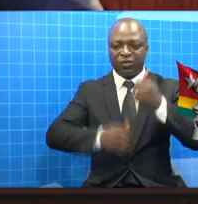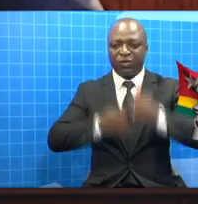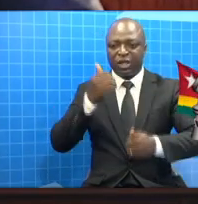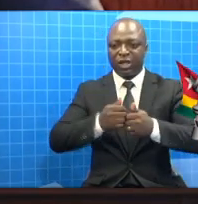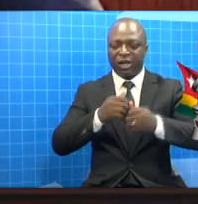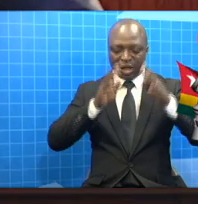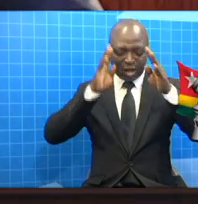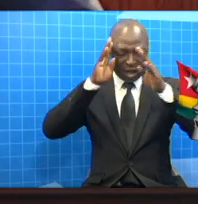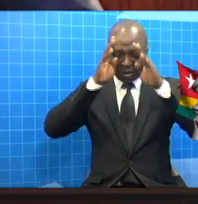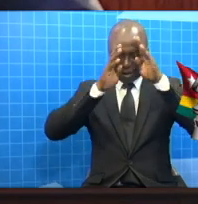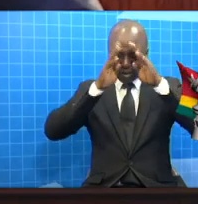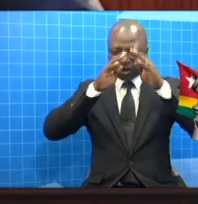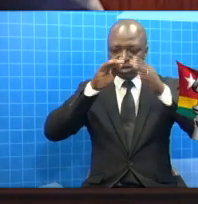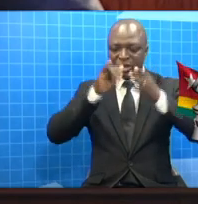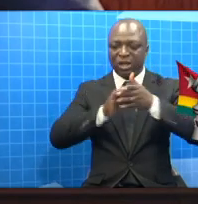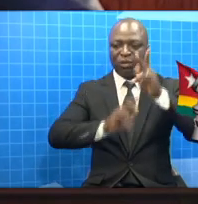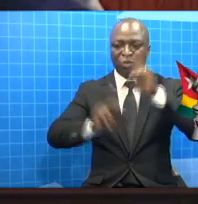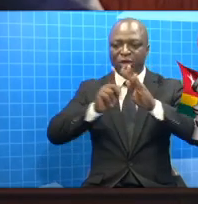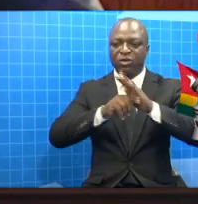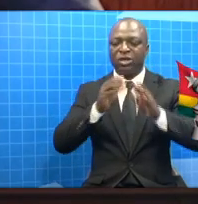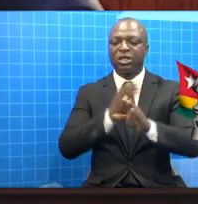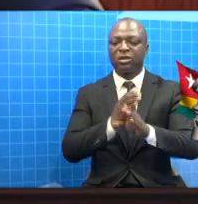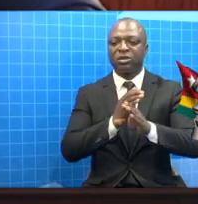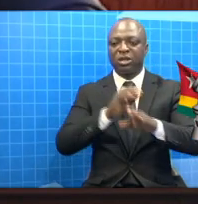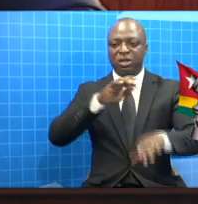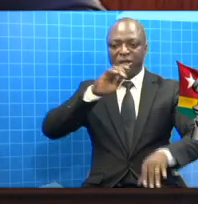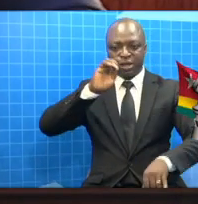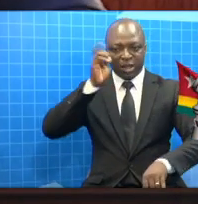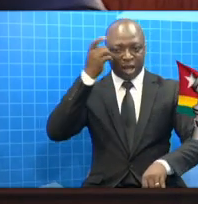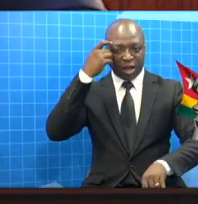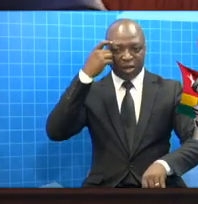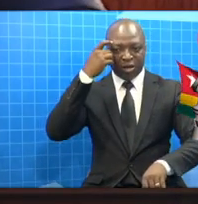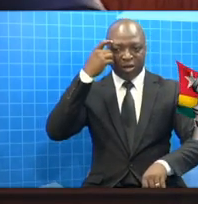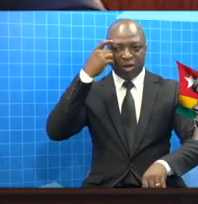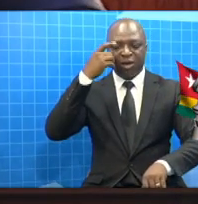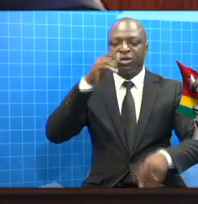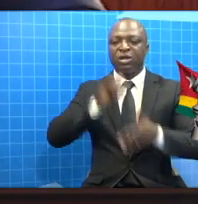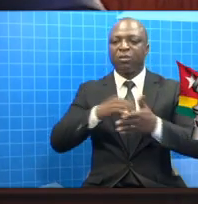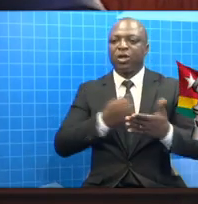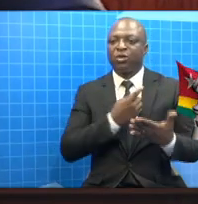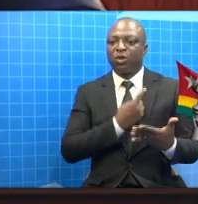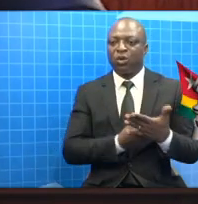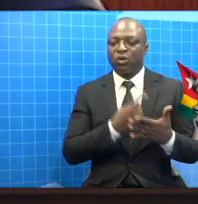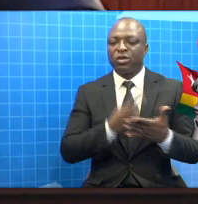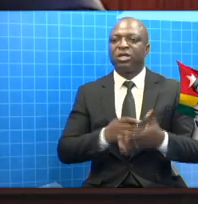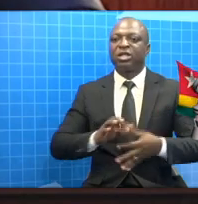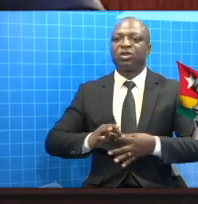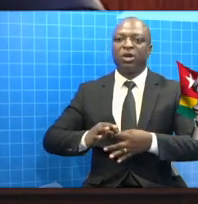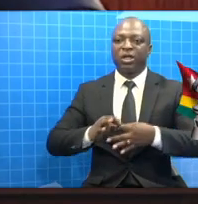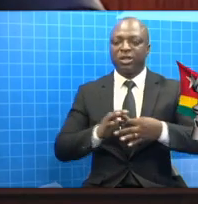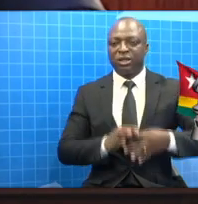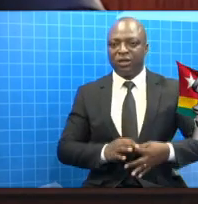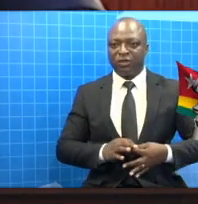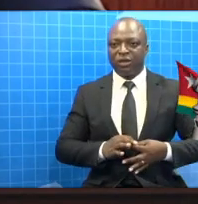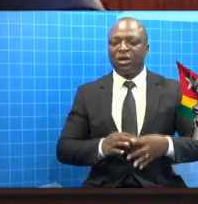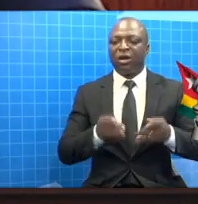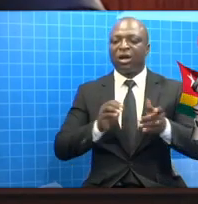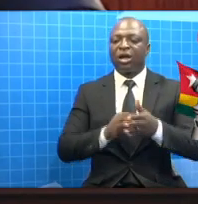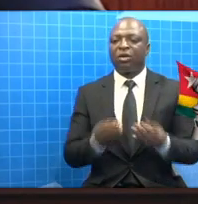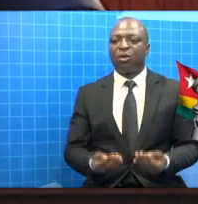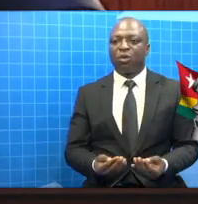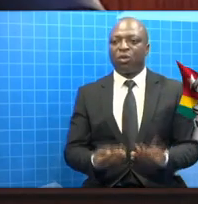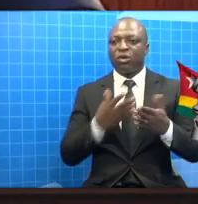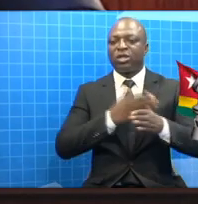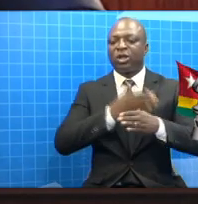populations et la stabilité des États. Une prise de conscience collective quant aux causes